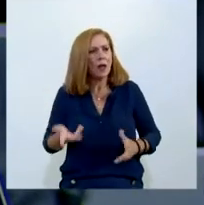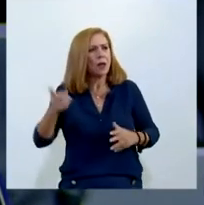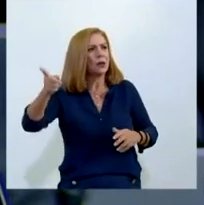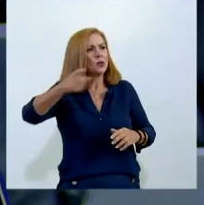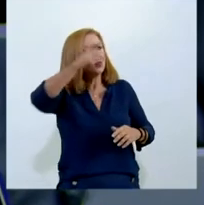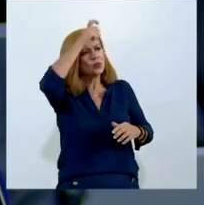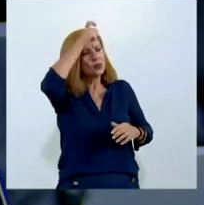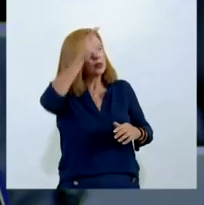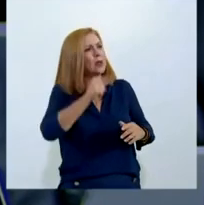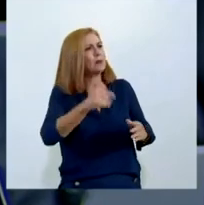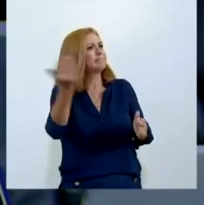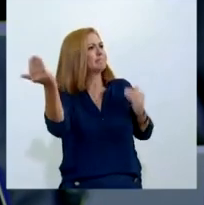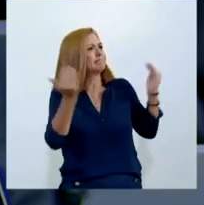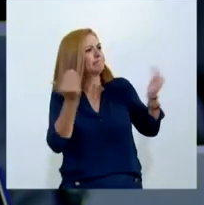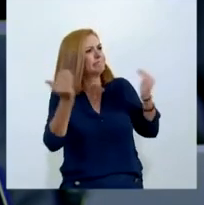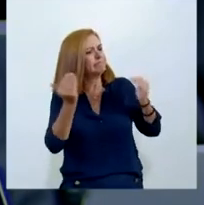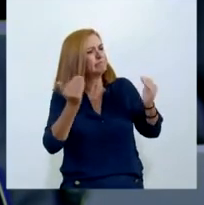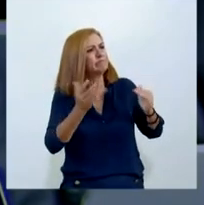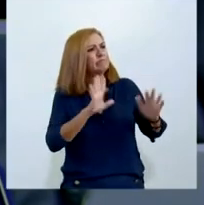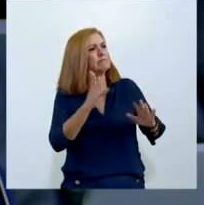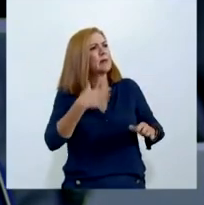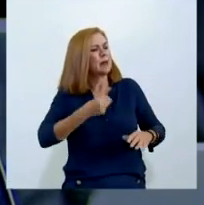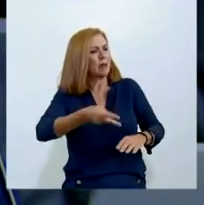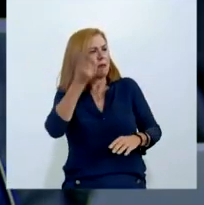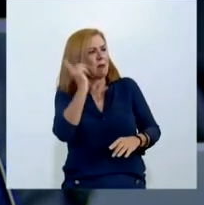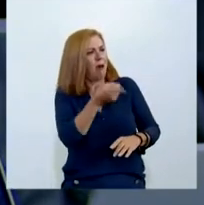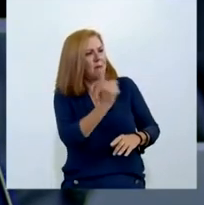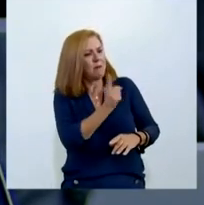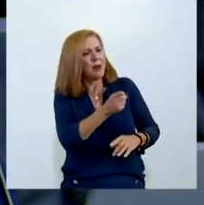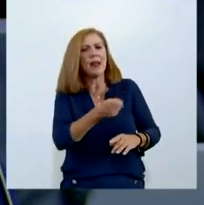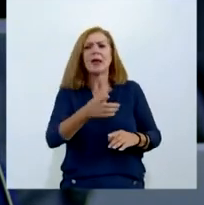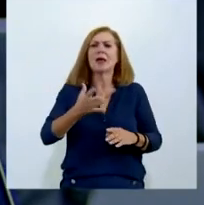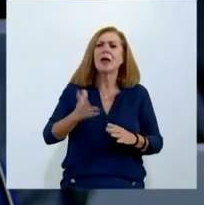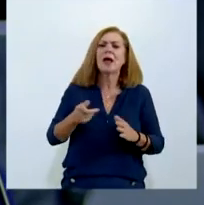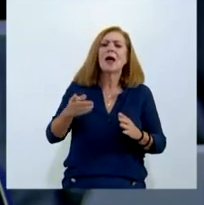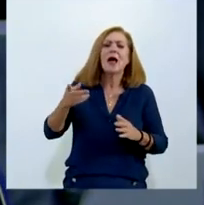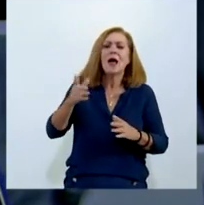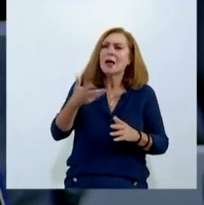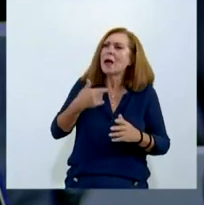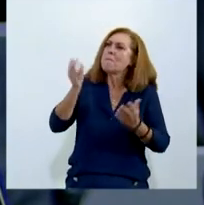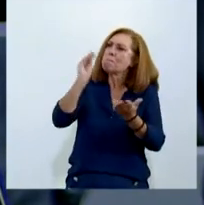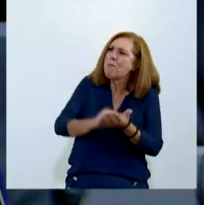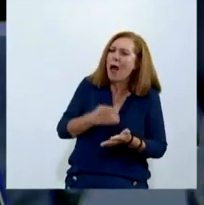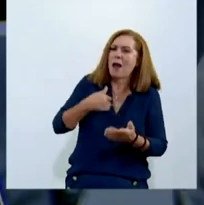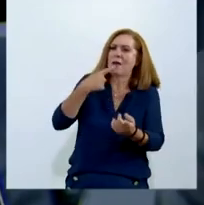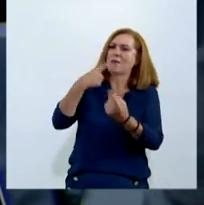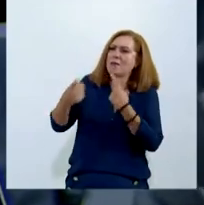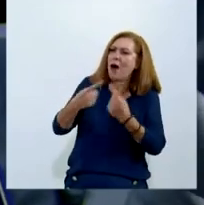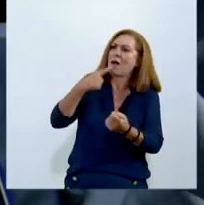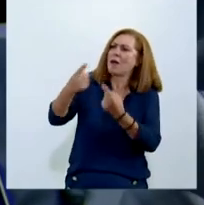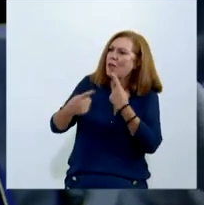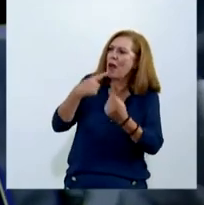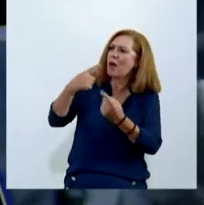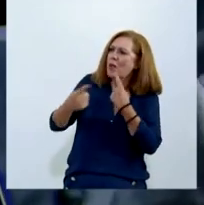έχει εκφράσει την απειλή του Κάζους Μπέλη από το 1995 και εξακολουθούμε να κάνουμε διάλογο εν μέσω Κάζους Μπέλη?